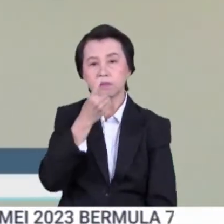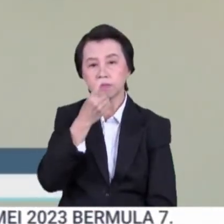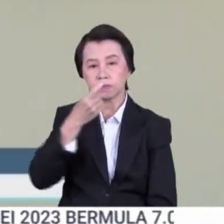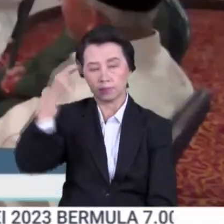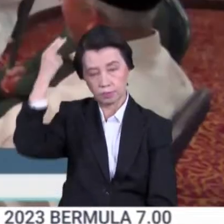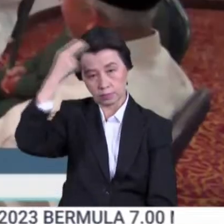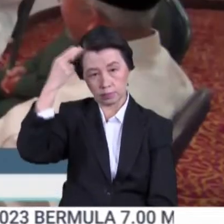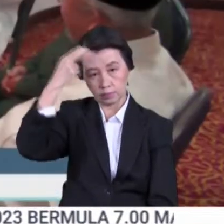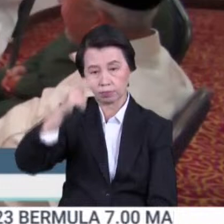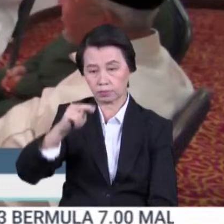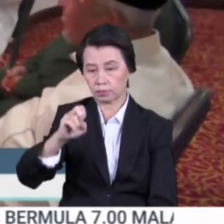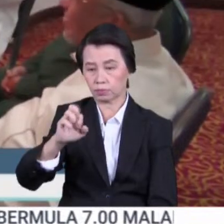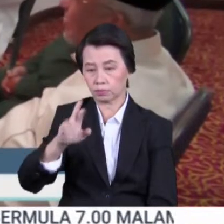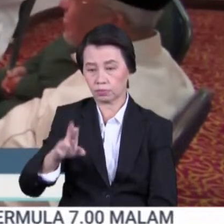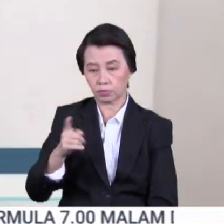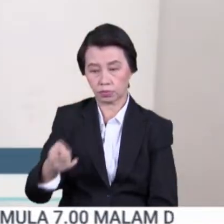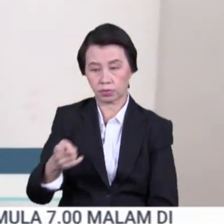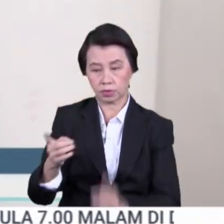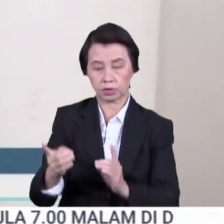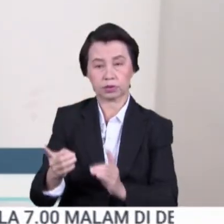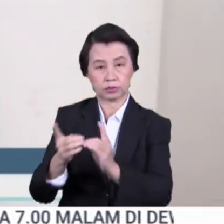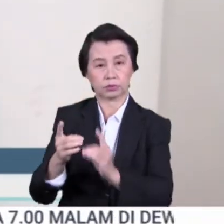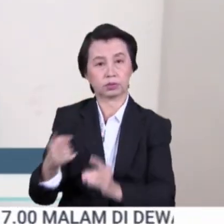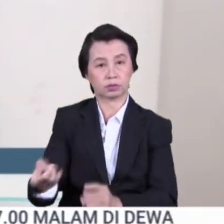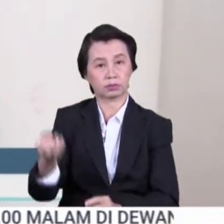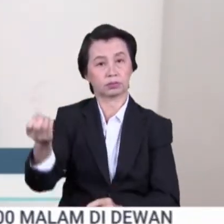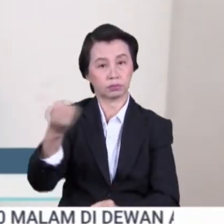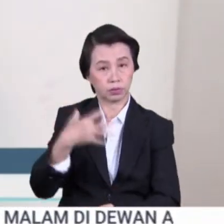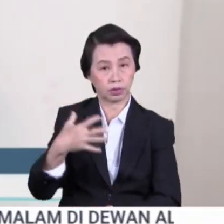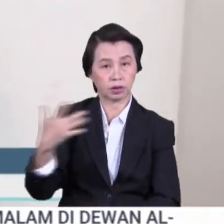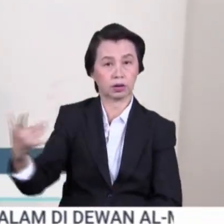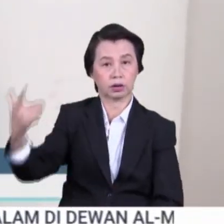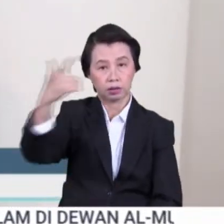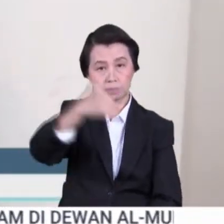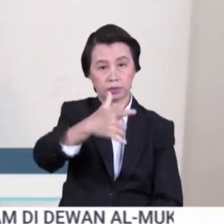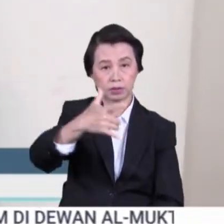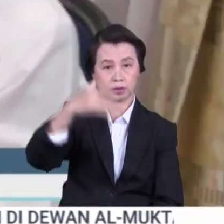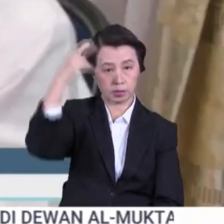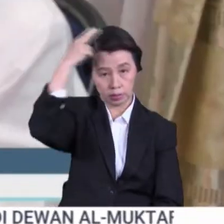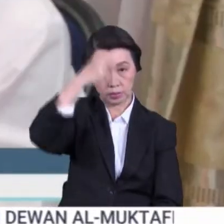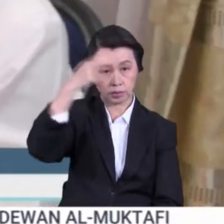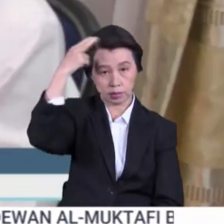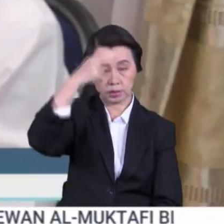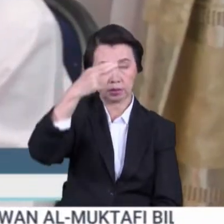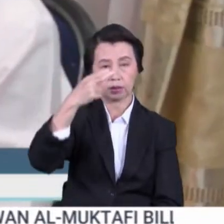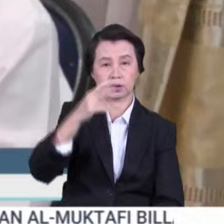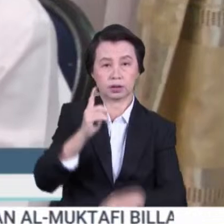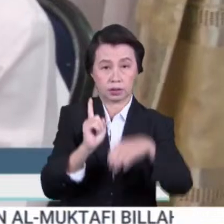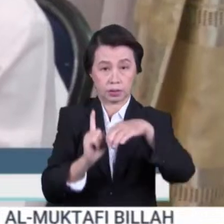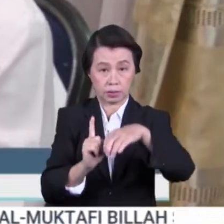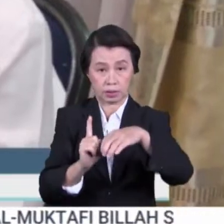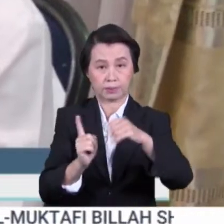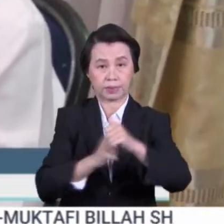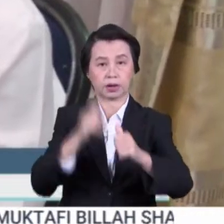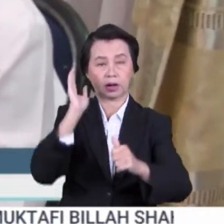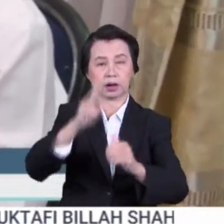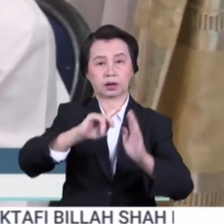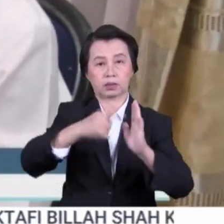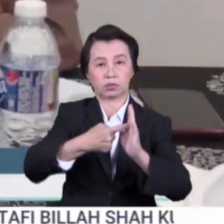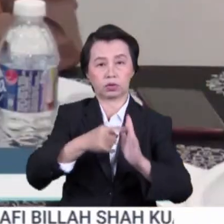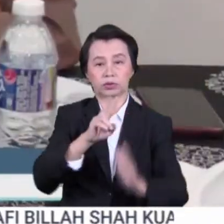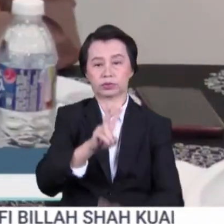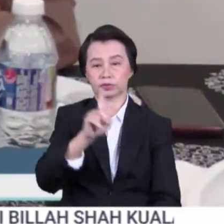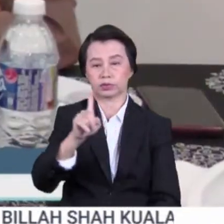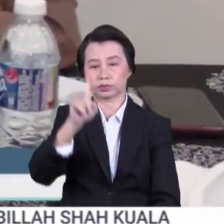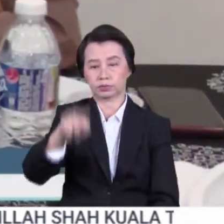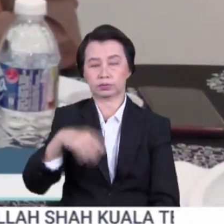Nur Laila Haji Said semasa ditemui memberitahu bahawa penerbangan haji Malaysia akan yang pertama akan bermula 21